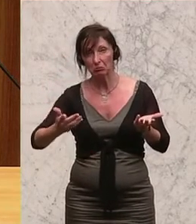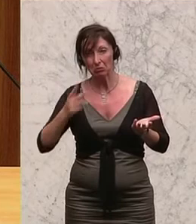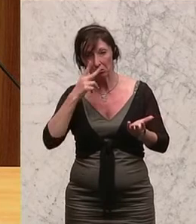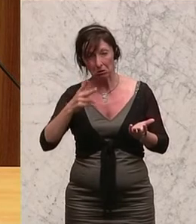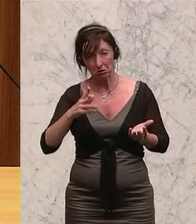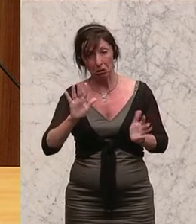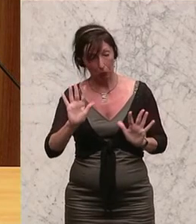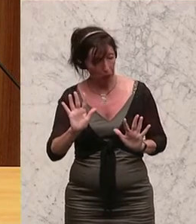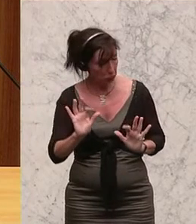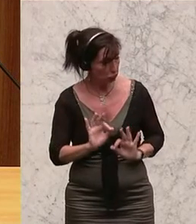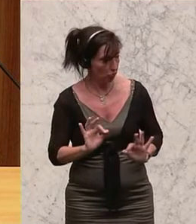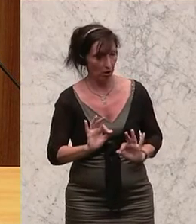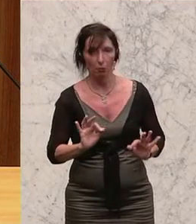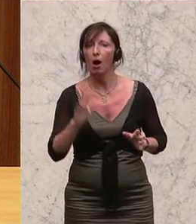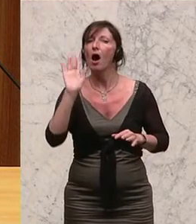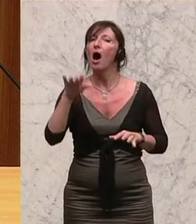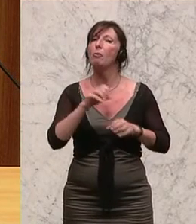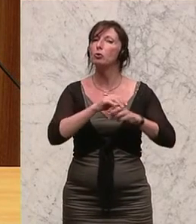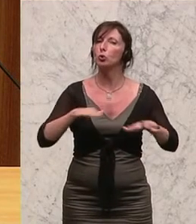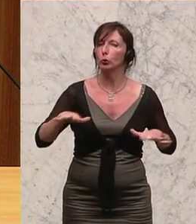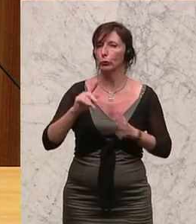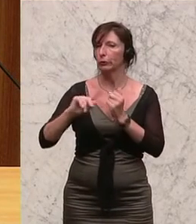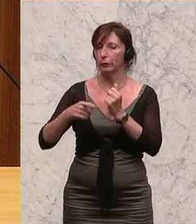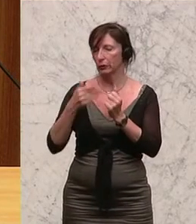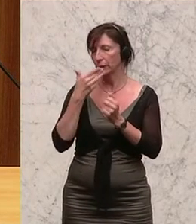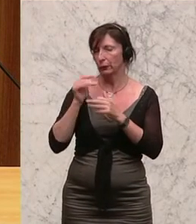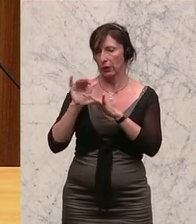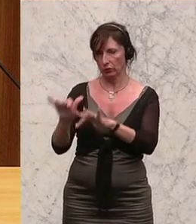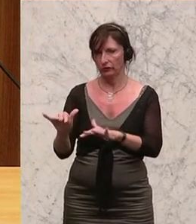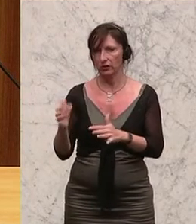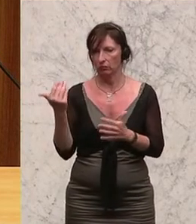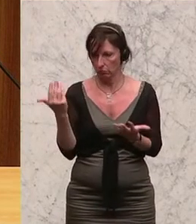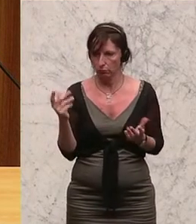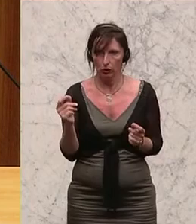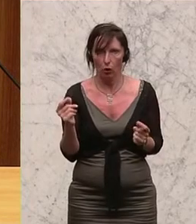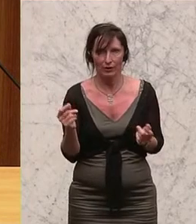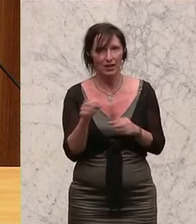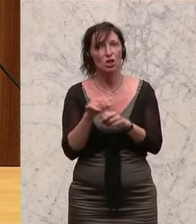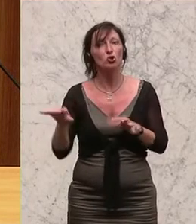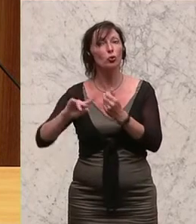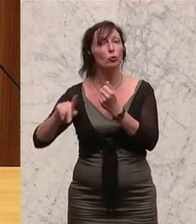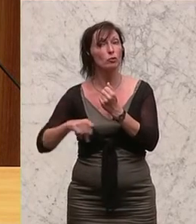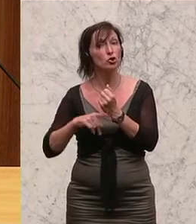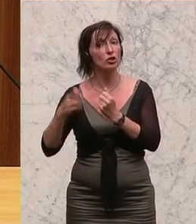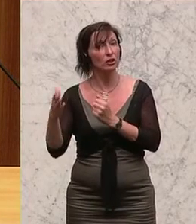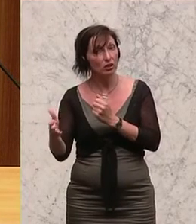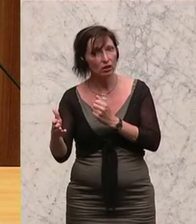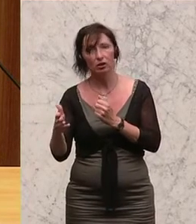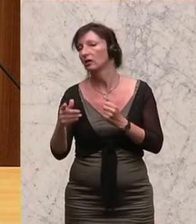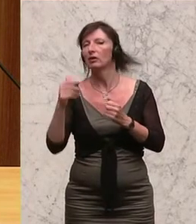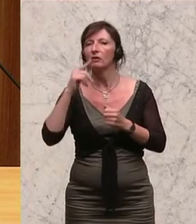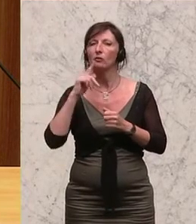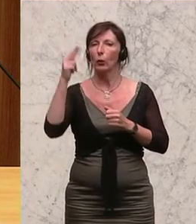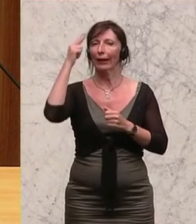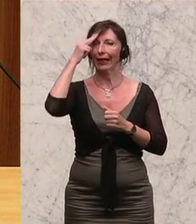das strukturelle Budget, auf das hat es keine Auswirkungen, womit auch schon gesagt ist, dass das strukturelle Budget ja eine Kennzahl